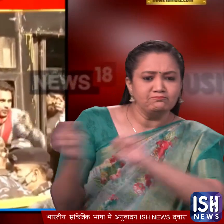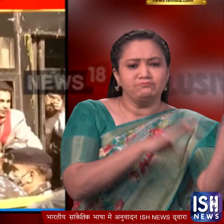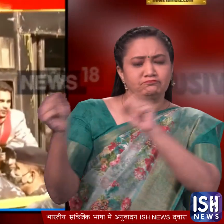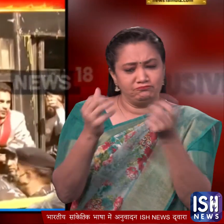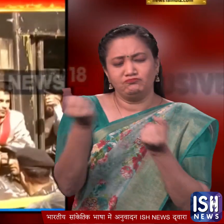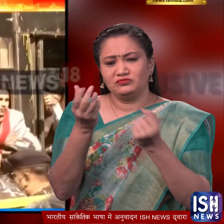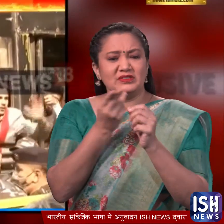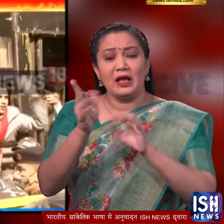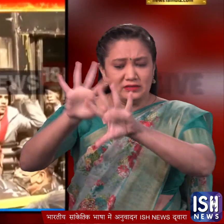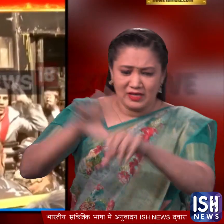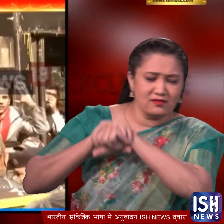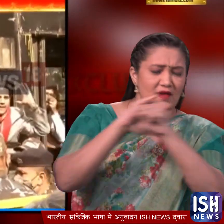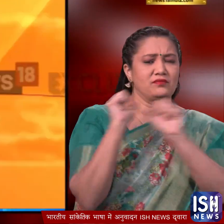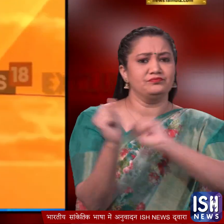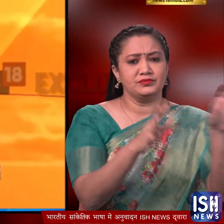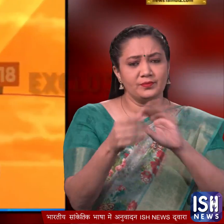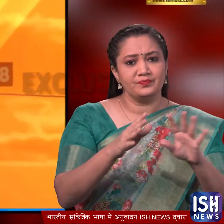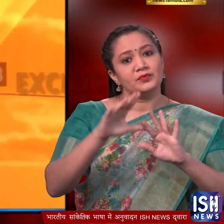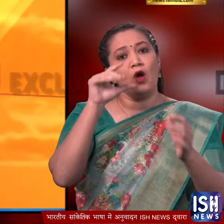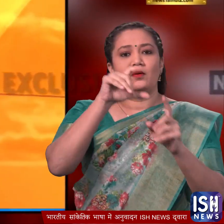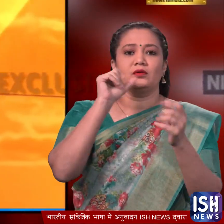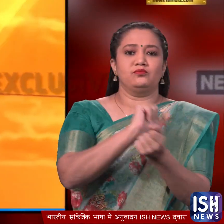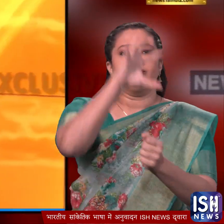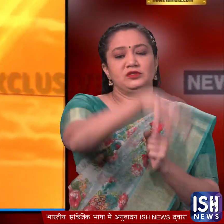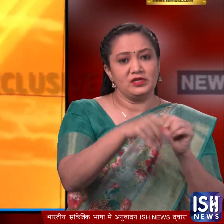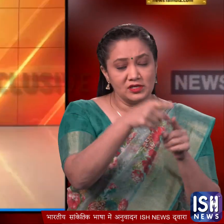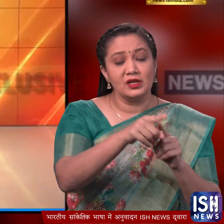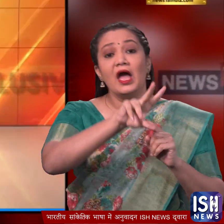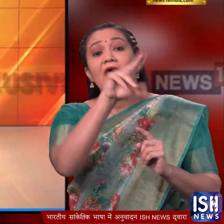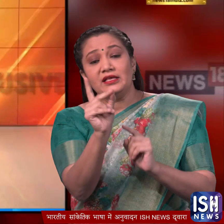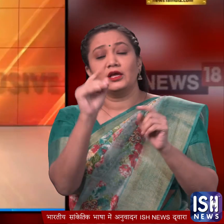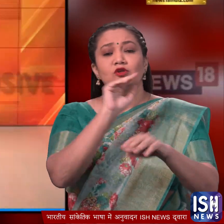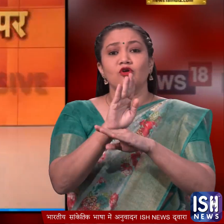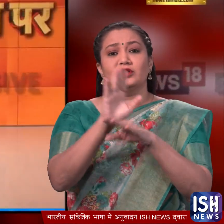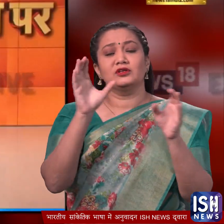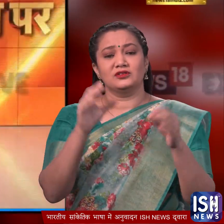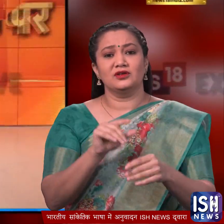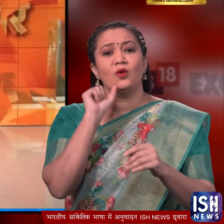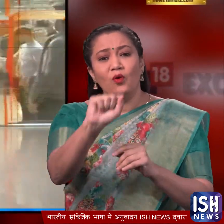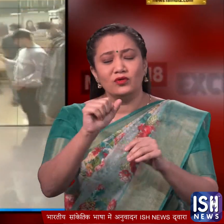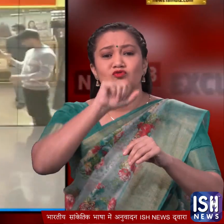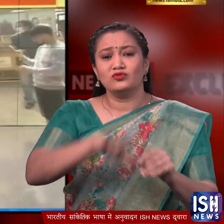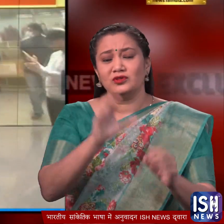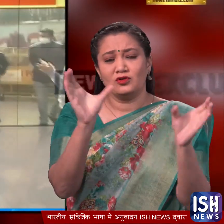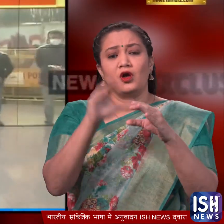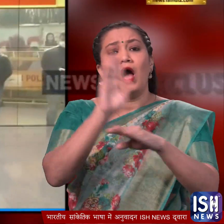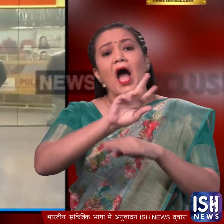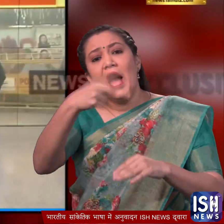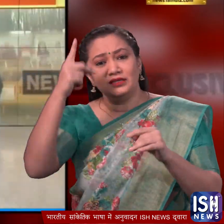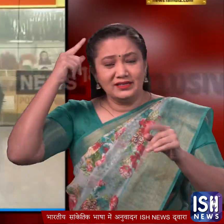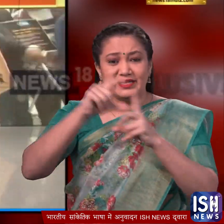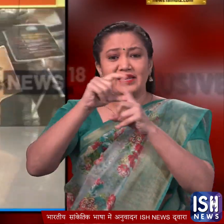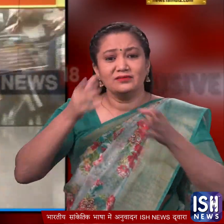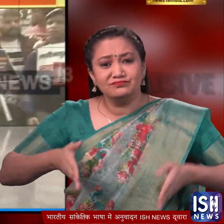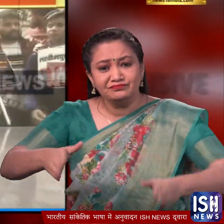यूथ कांग्रेस के कार्यकर्ताओं को बिठाया और फिर उन्हें वहां से थाने ले गई, जहां एक और यूथ कांग्रेस के कार्यकर्ताओं ने दिल्ली की